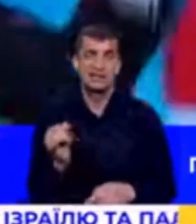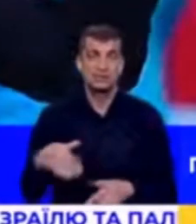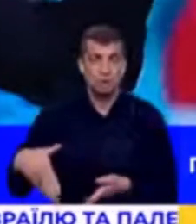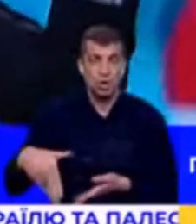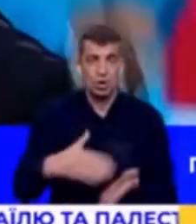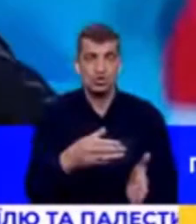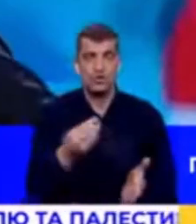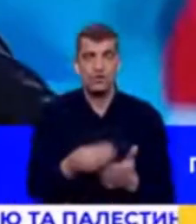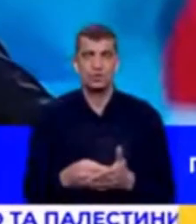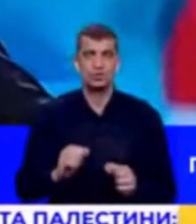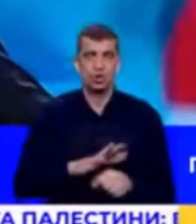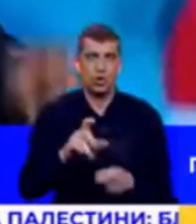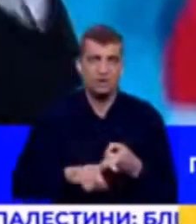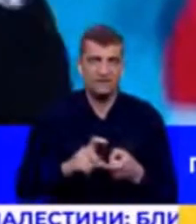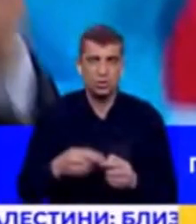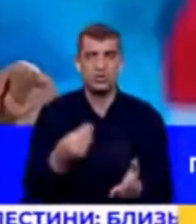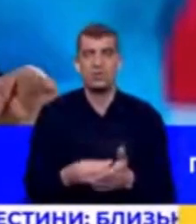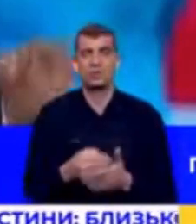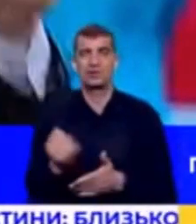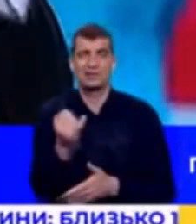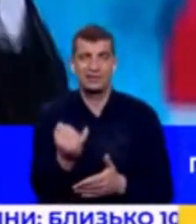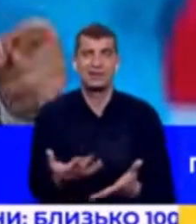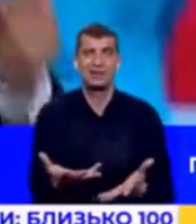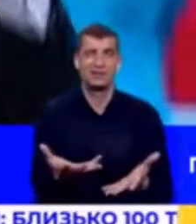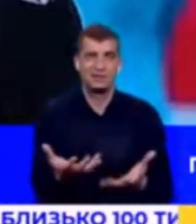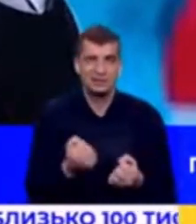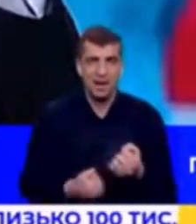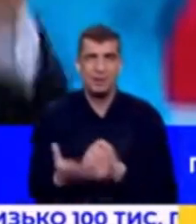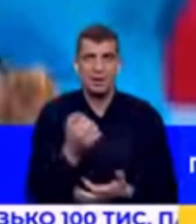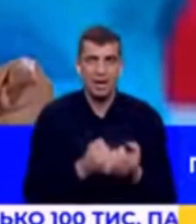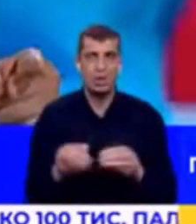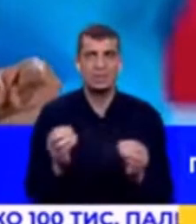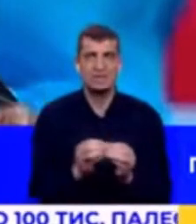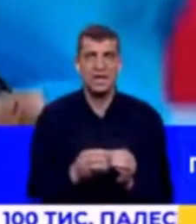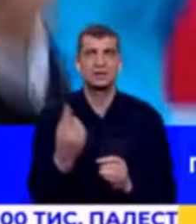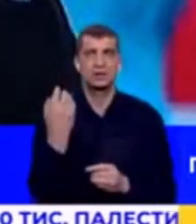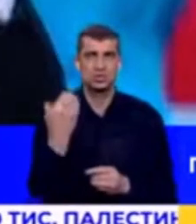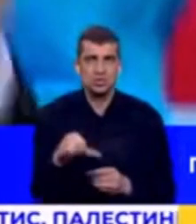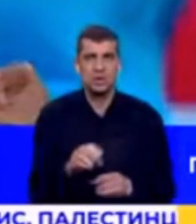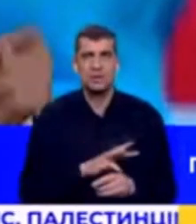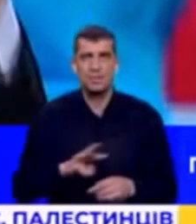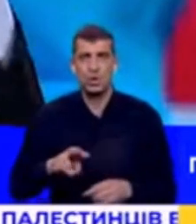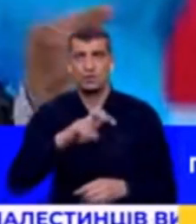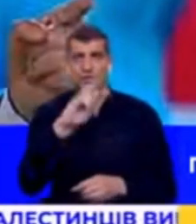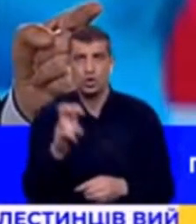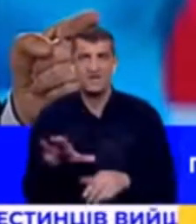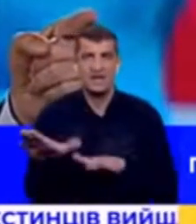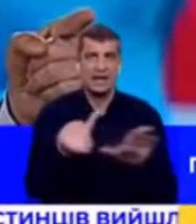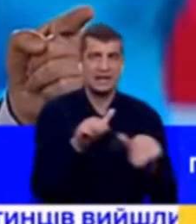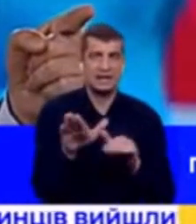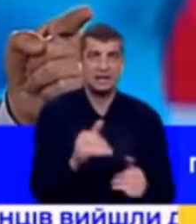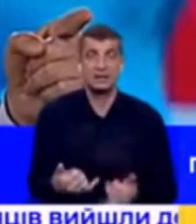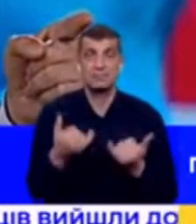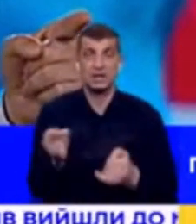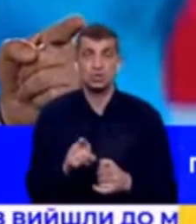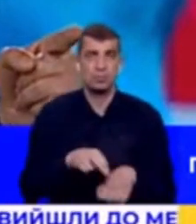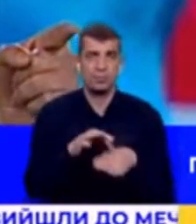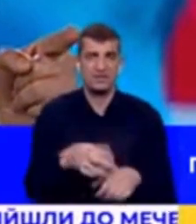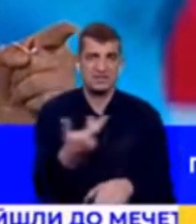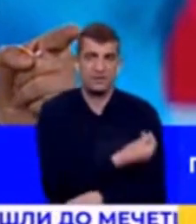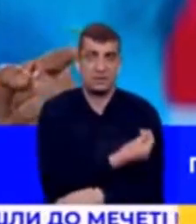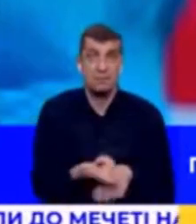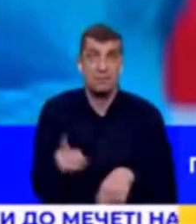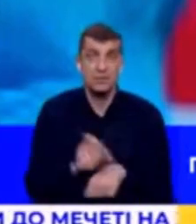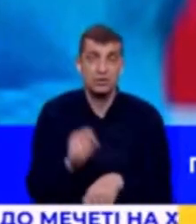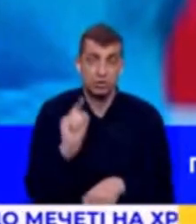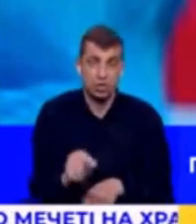дорожнього фонду, з коронавірусного фонду, і набирають десятки і сотні мільйонів доларів кредитів для того, щоб провести вакцинацію.